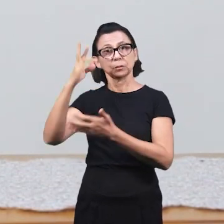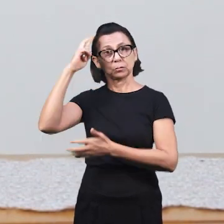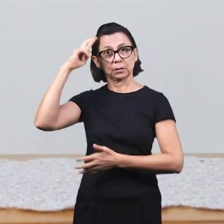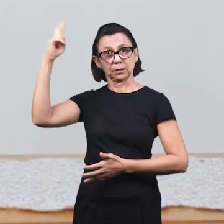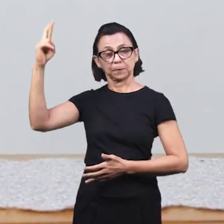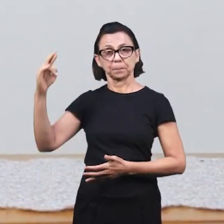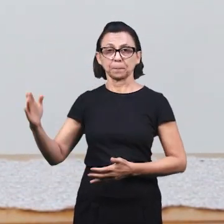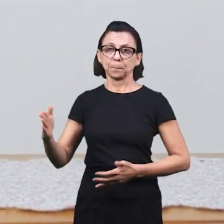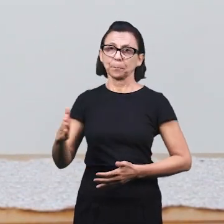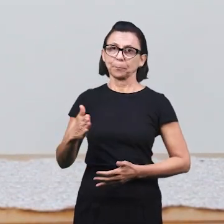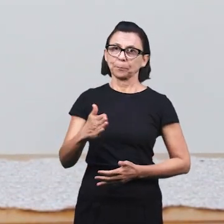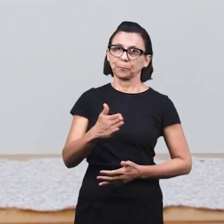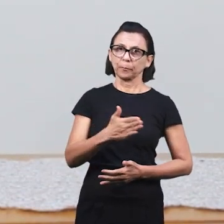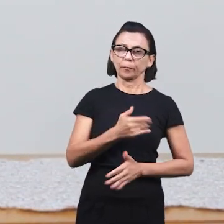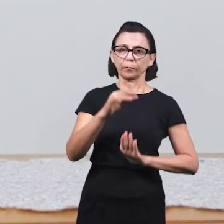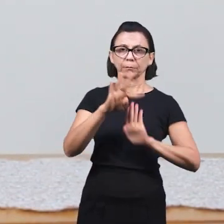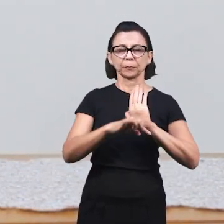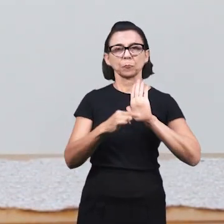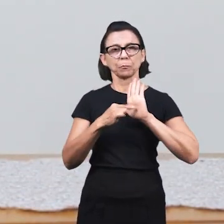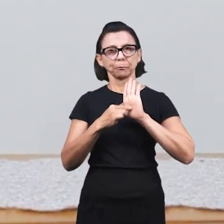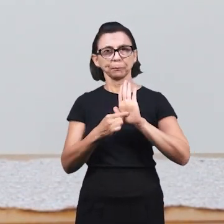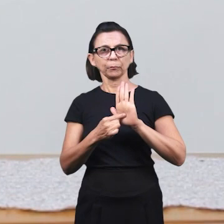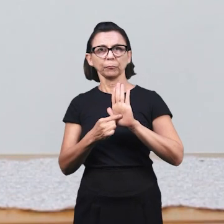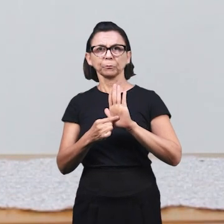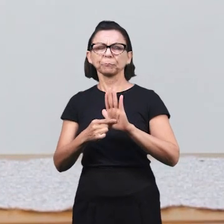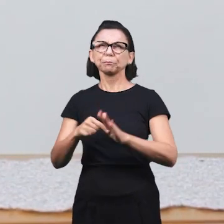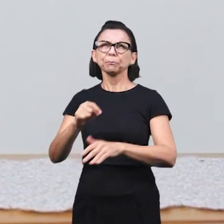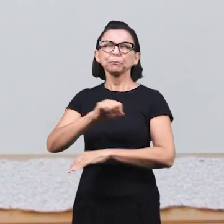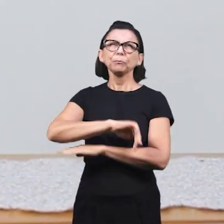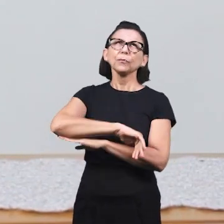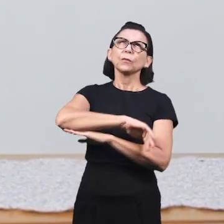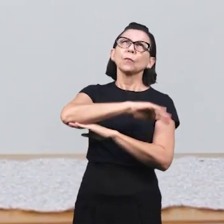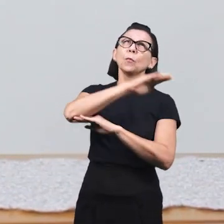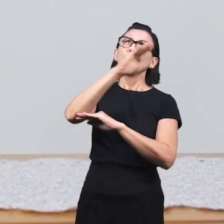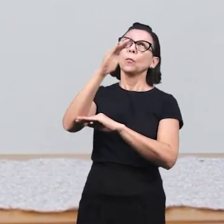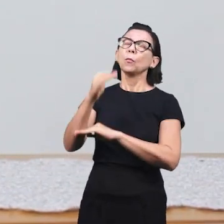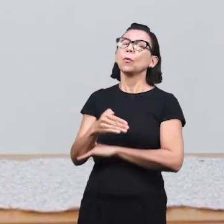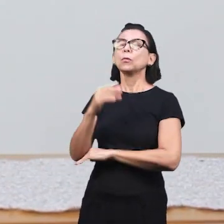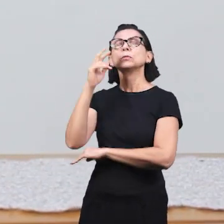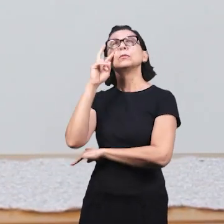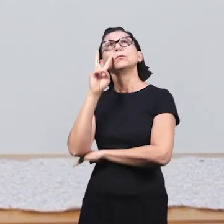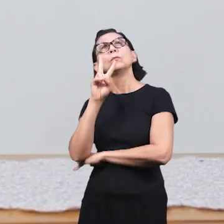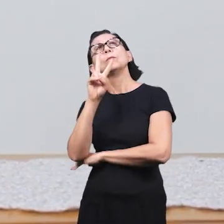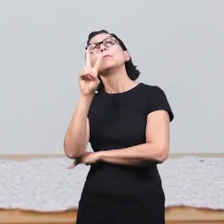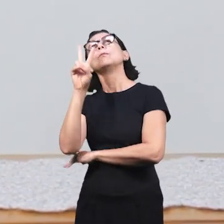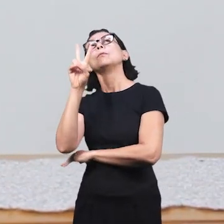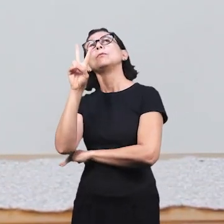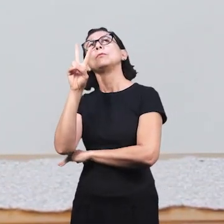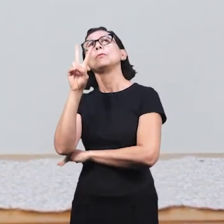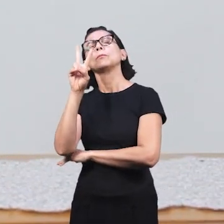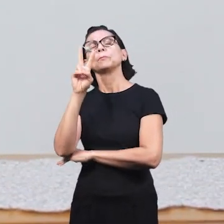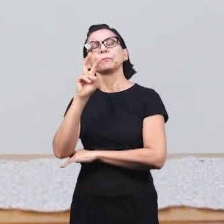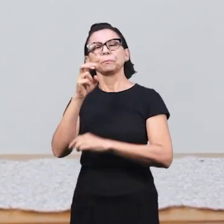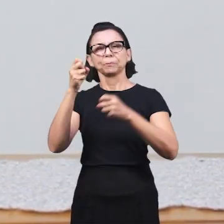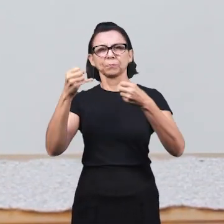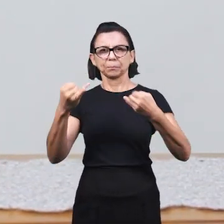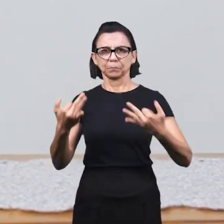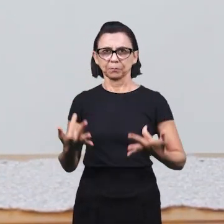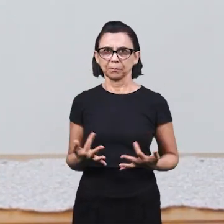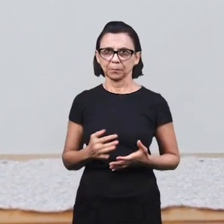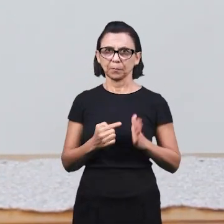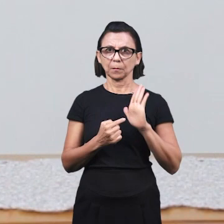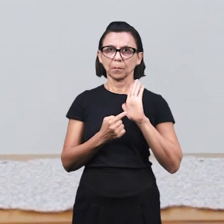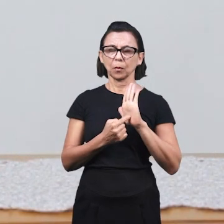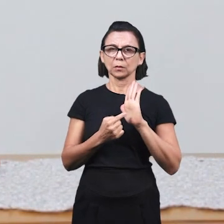с Богом. Все могут покоиться, те, кто уповают на Господа, кто в общении с Ним. И псалмист говорит: